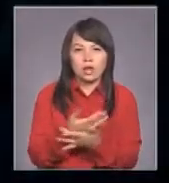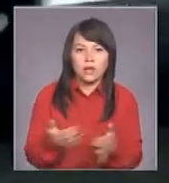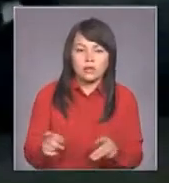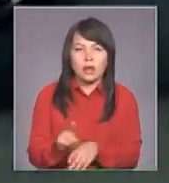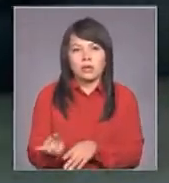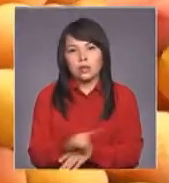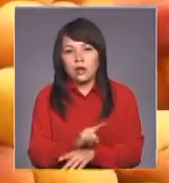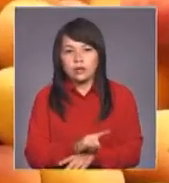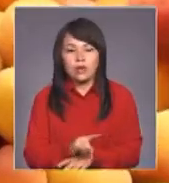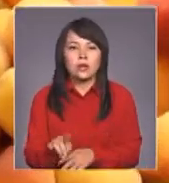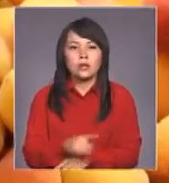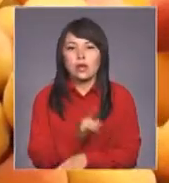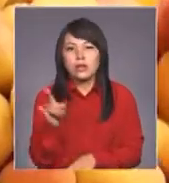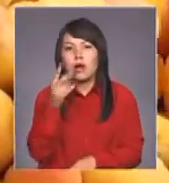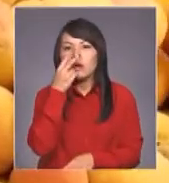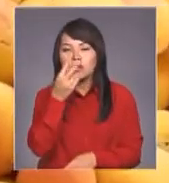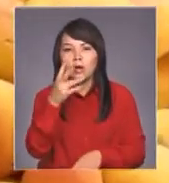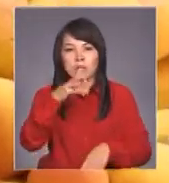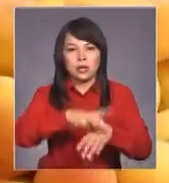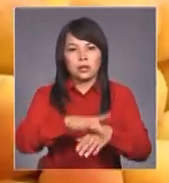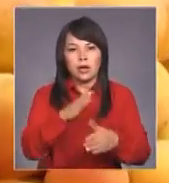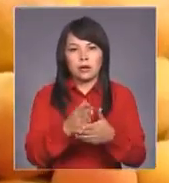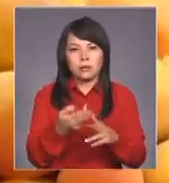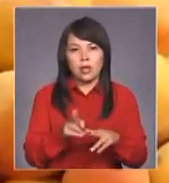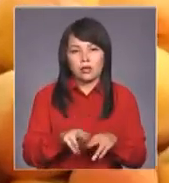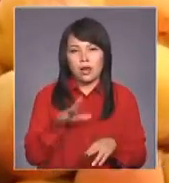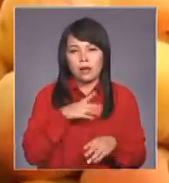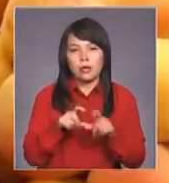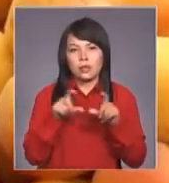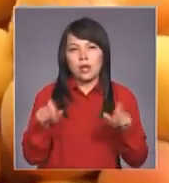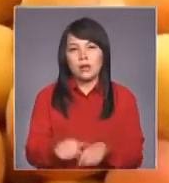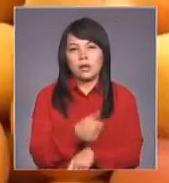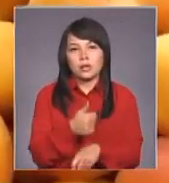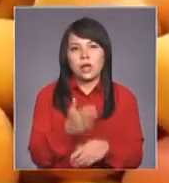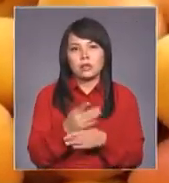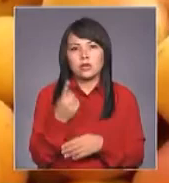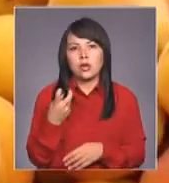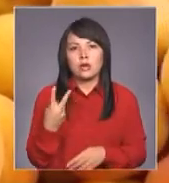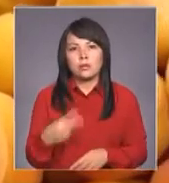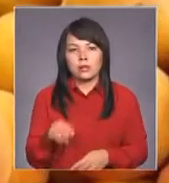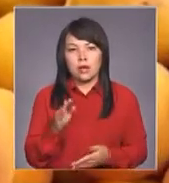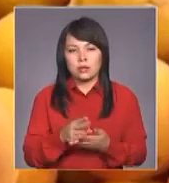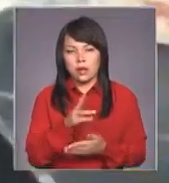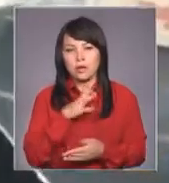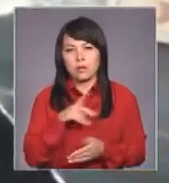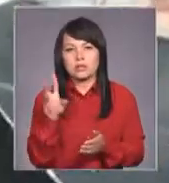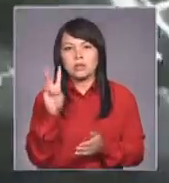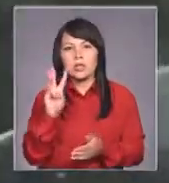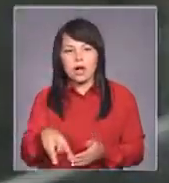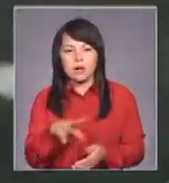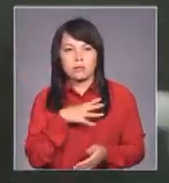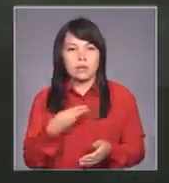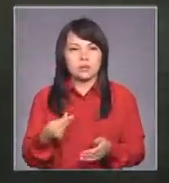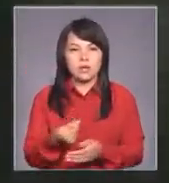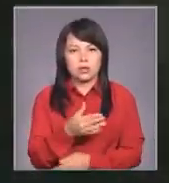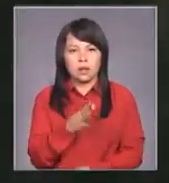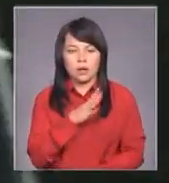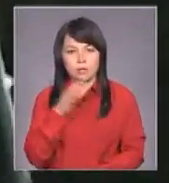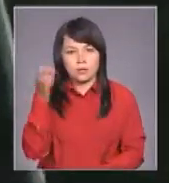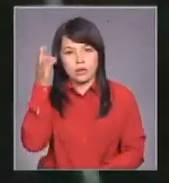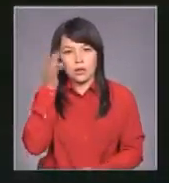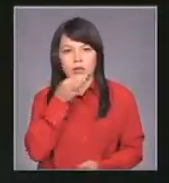шағалап, шымшық ұшып жүрген кездер болған. Ол кезде кешен басшылығына 120 айлық есептік көрсеткіш көлемінде айыппұл